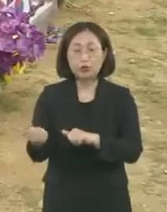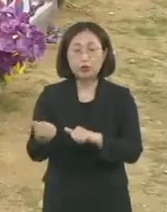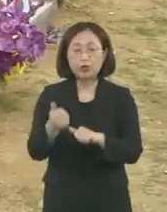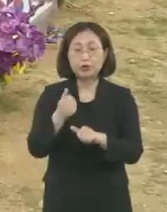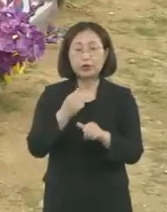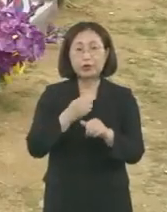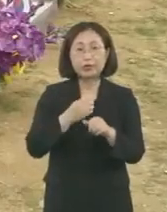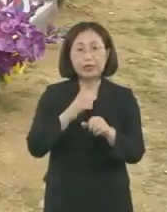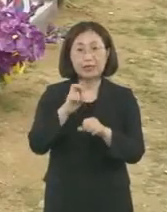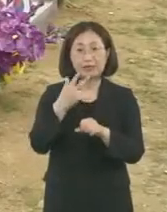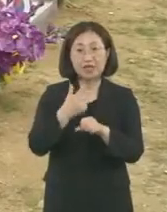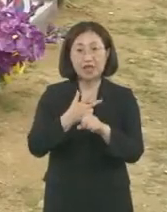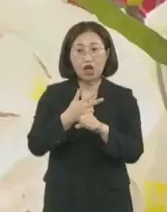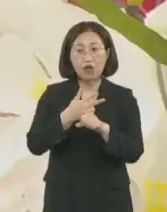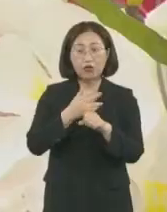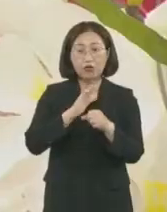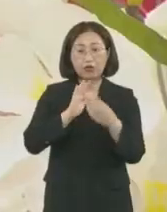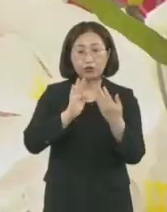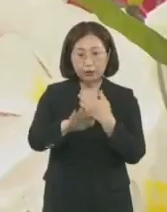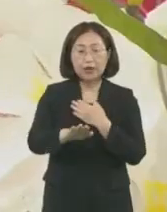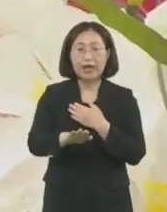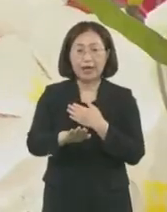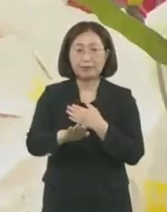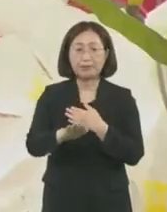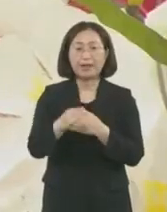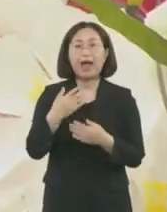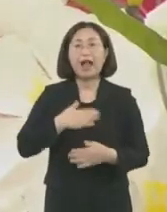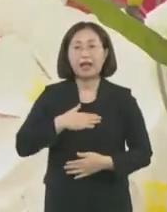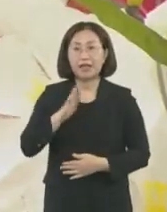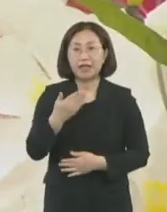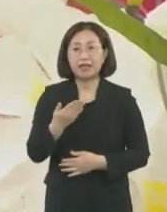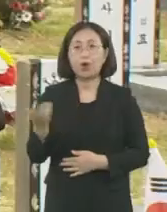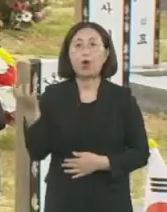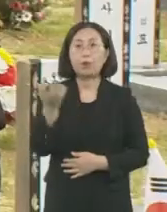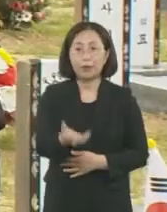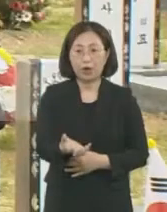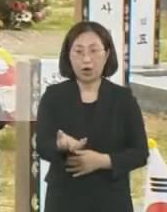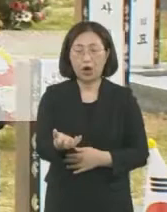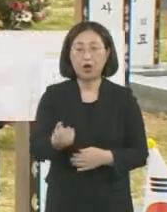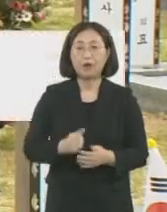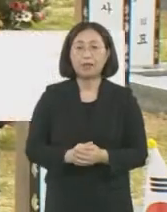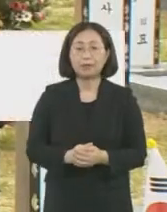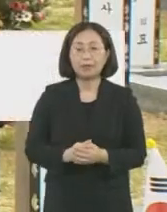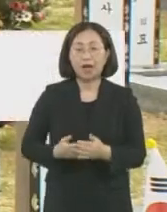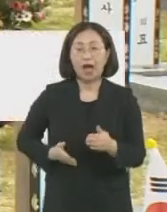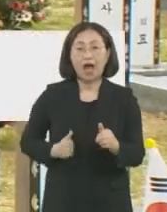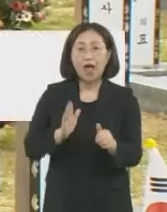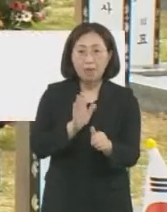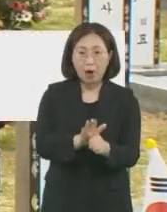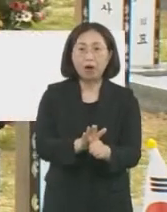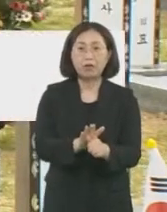대전 현충원으로 옮겨 모시게 돼 마음이 놓입니다. 해병대 2기생으로서